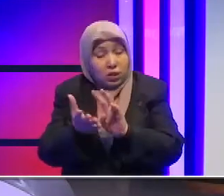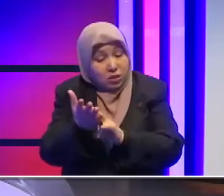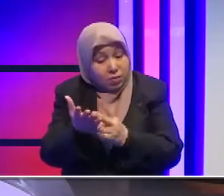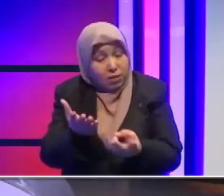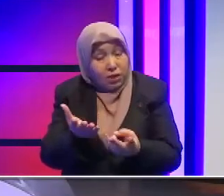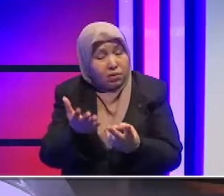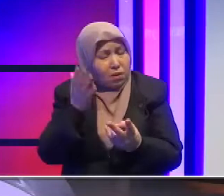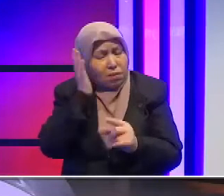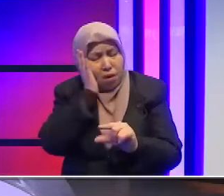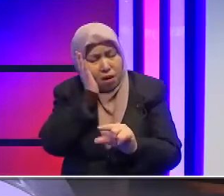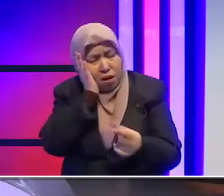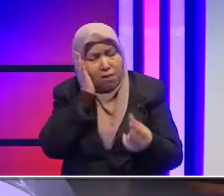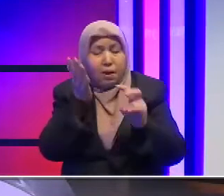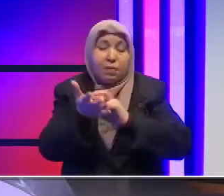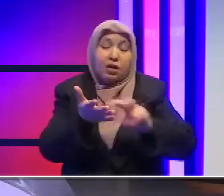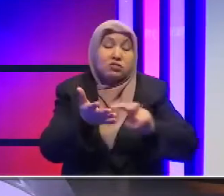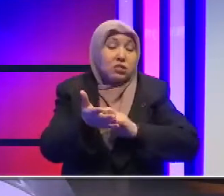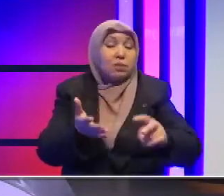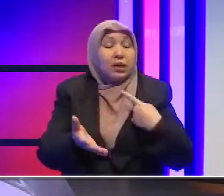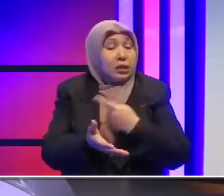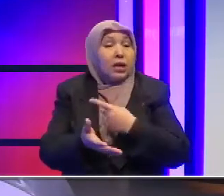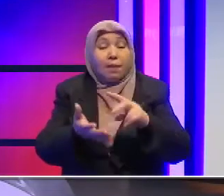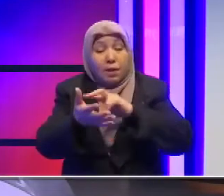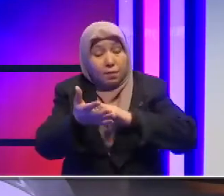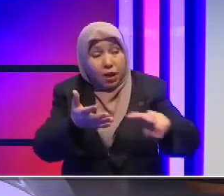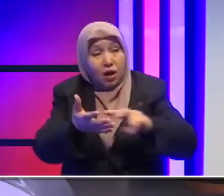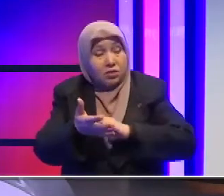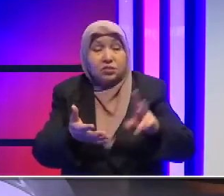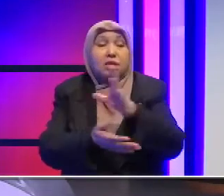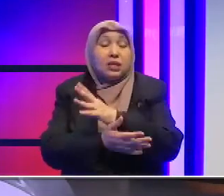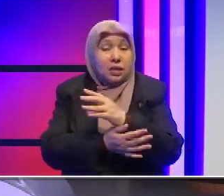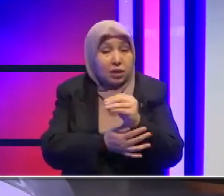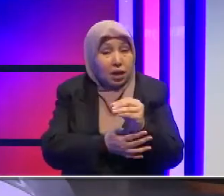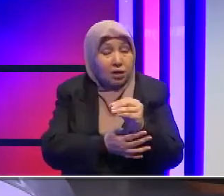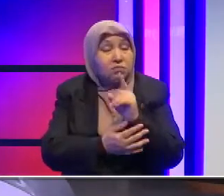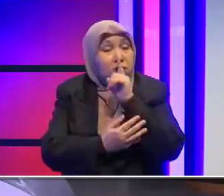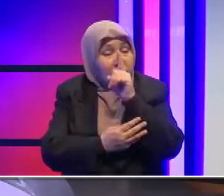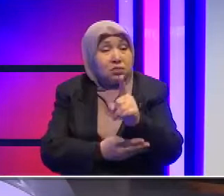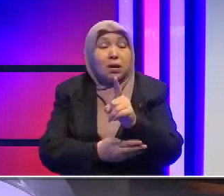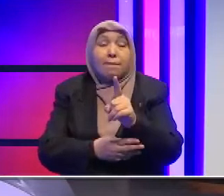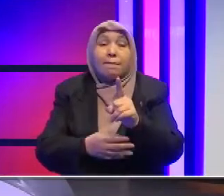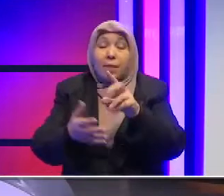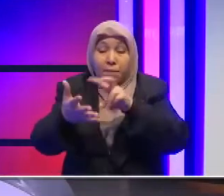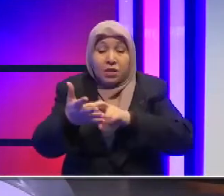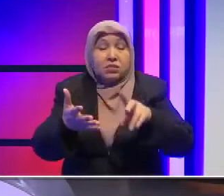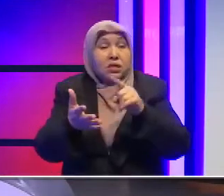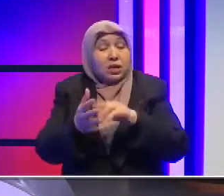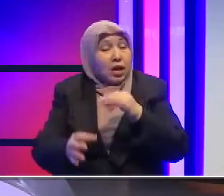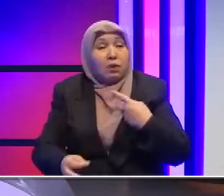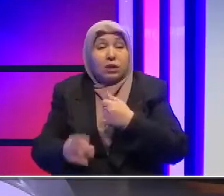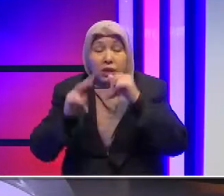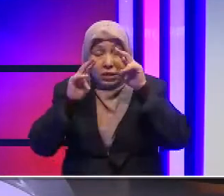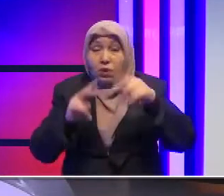sebagai membaca, ustaz, ya. Bila kita nak membaca dan juga sebenarnya dia membaca ini juga kalau kita lihat dari